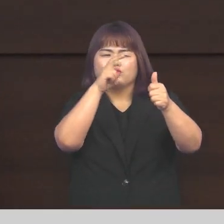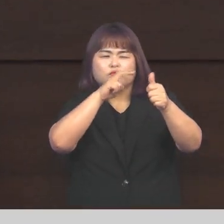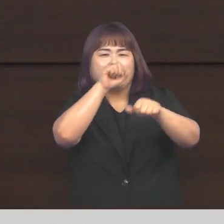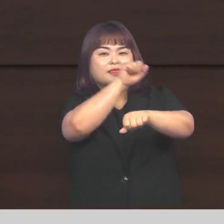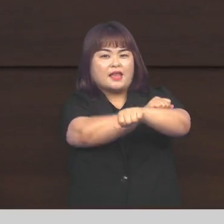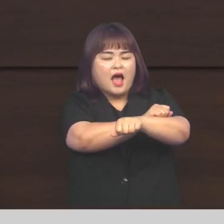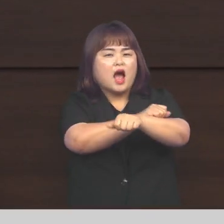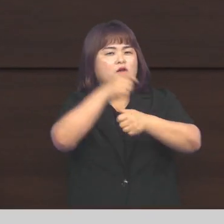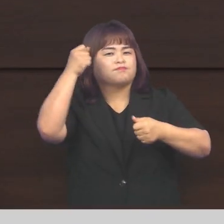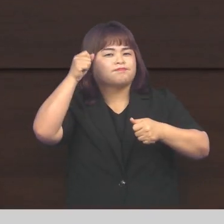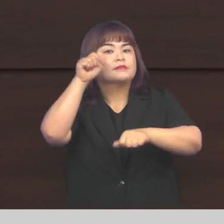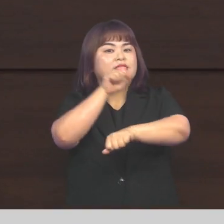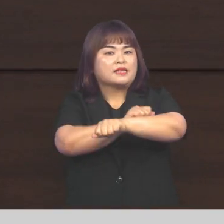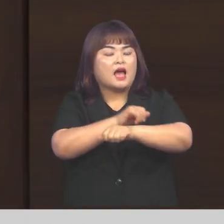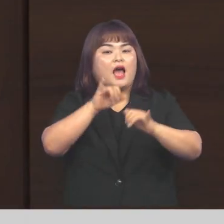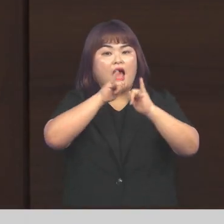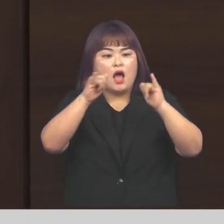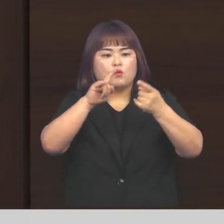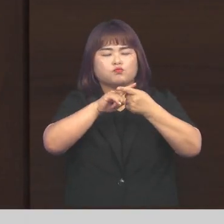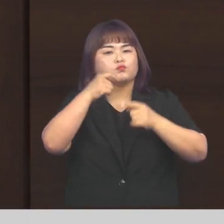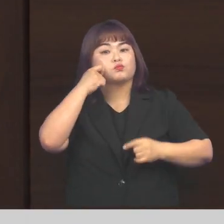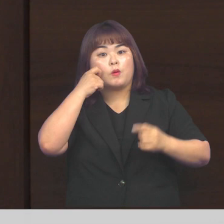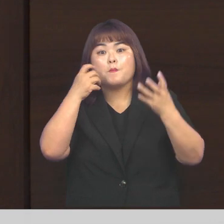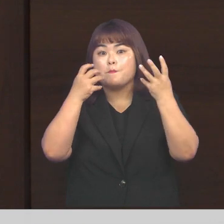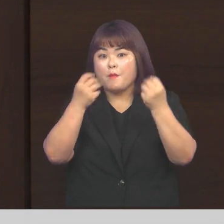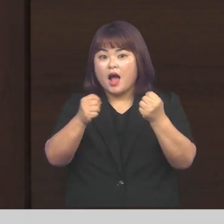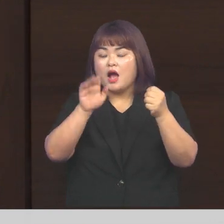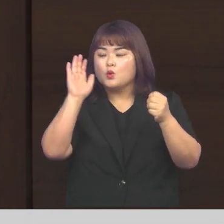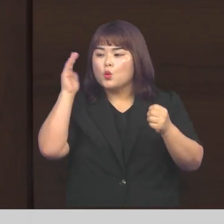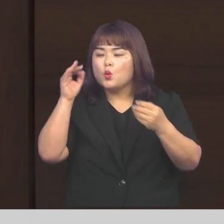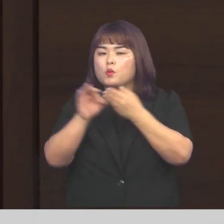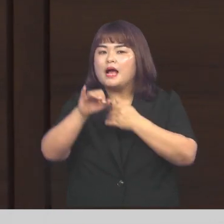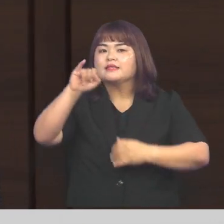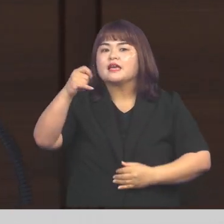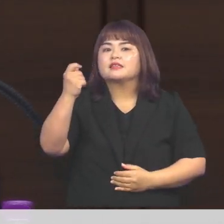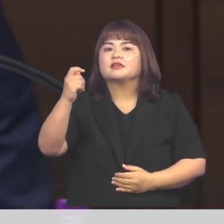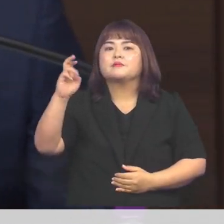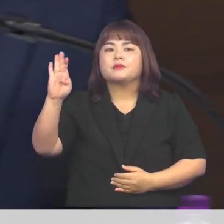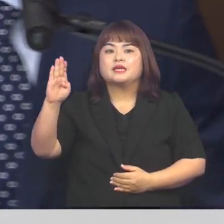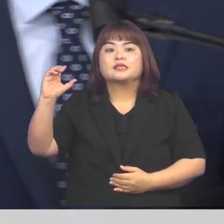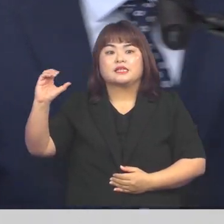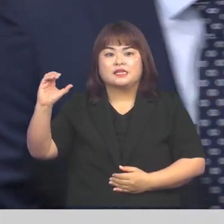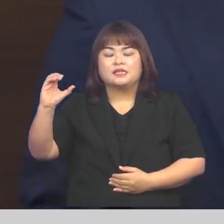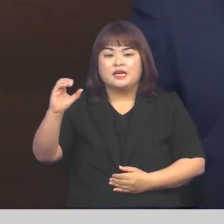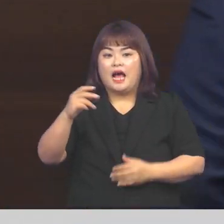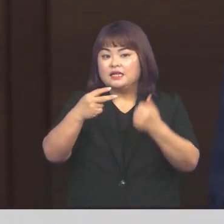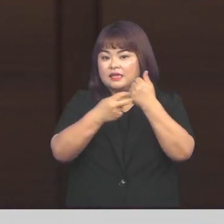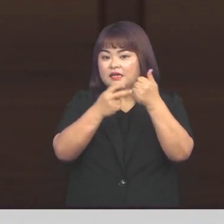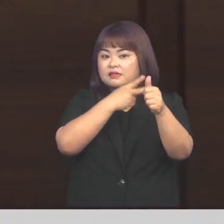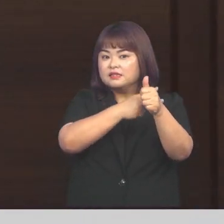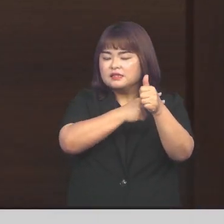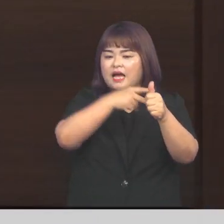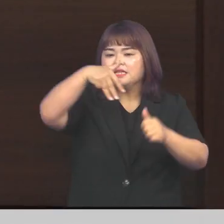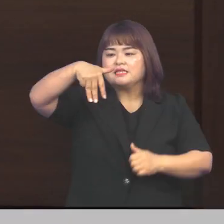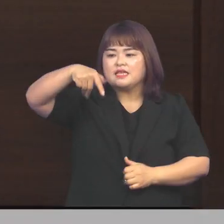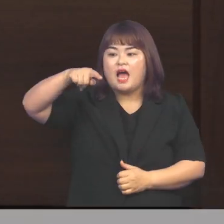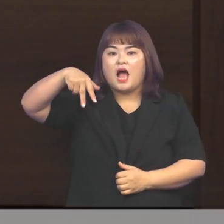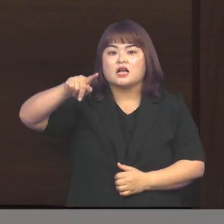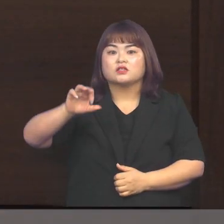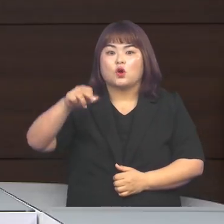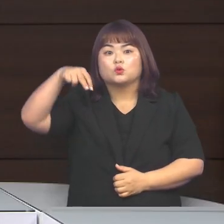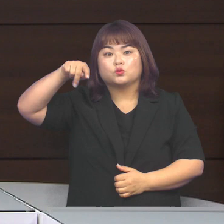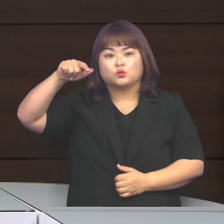가창력과 연기로 뮤지컬을 통해 이름을 알렸으며 최근 JTBC 드라마 닥터 차정숙에서 매력남 로이킴 역할을